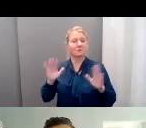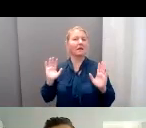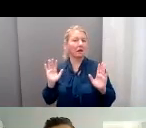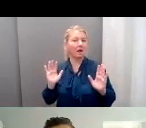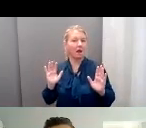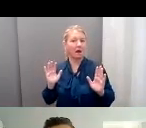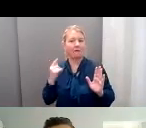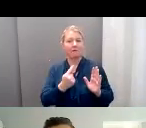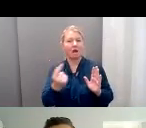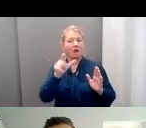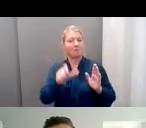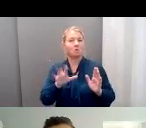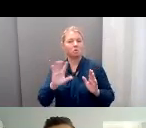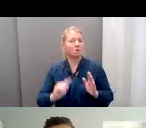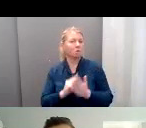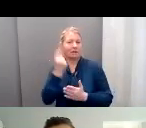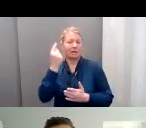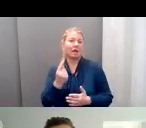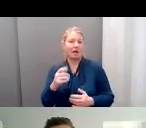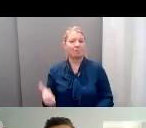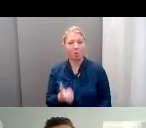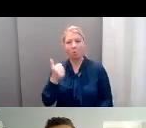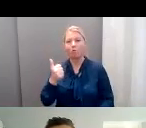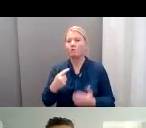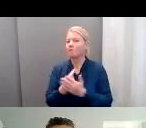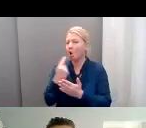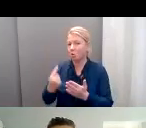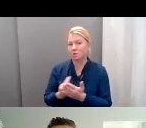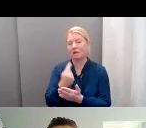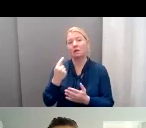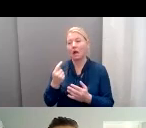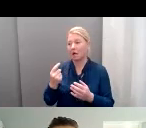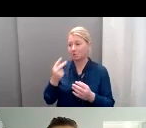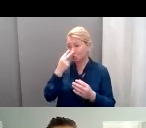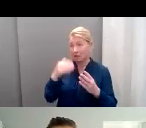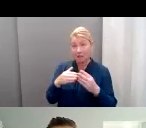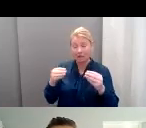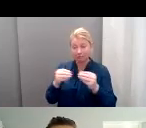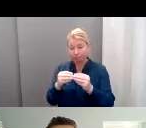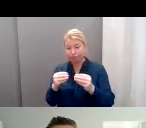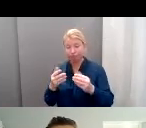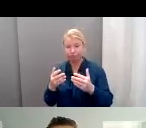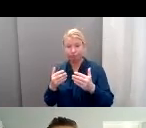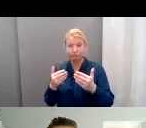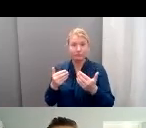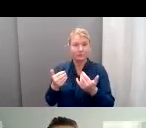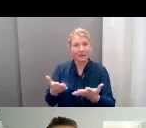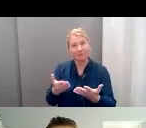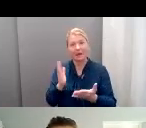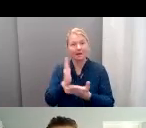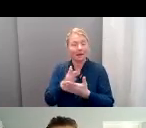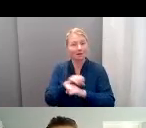och förutsättningar och försöka se till att matcha då med rätt information och